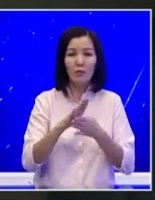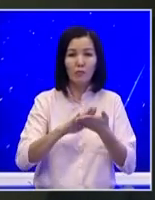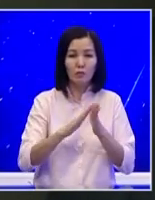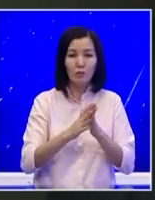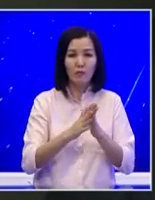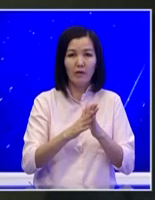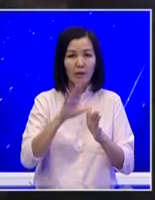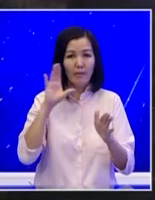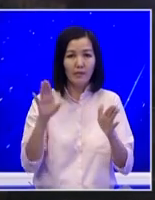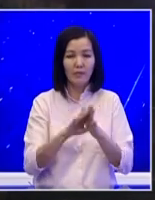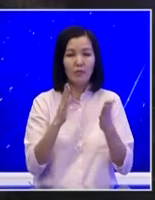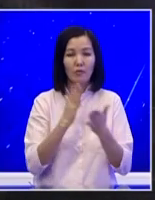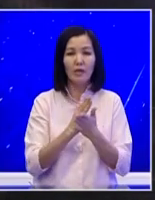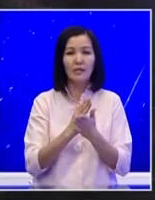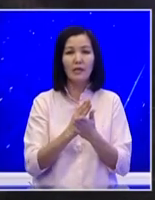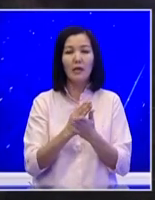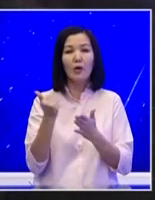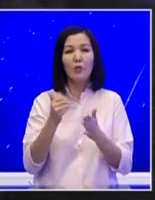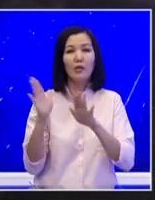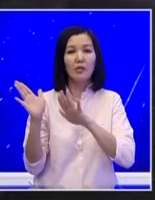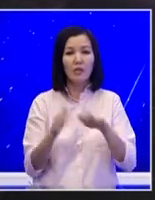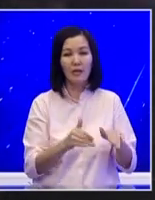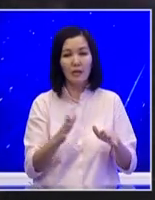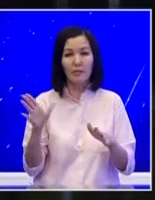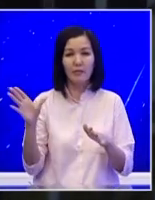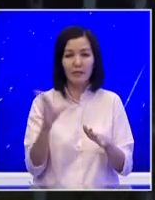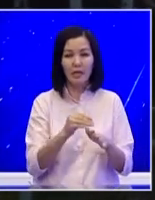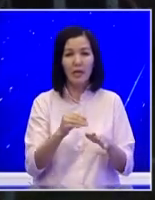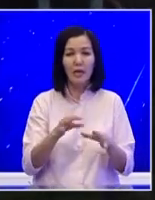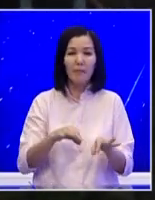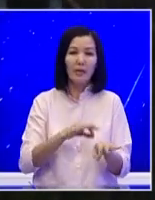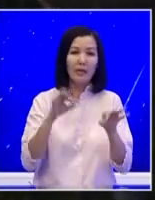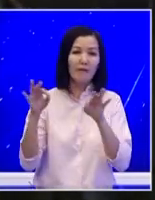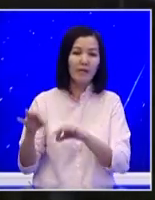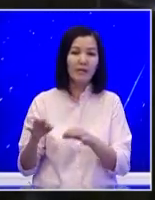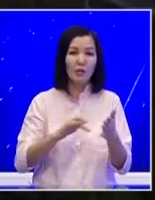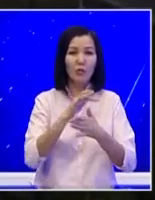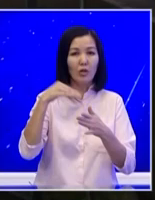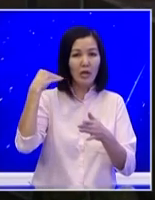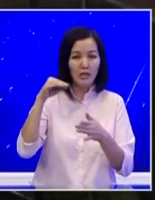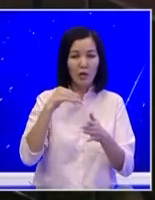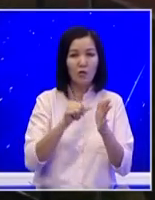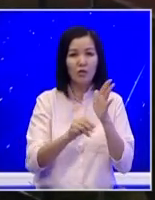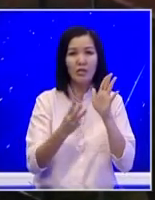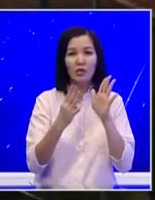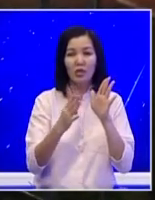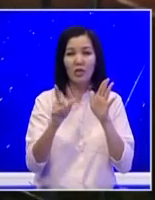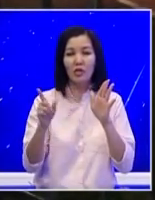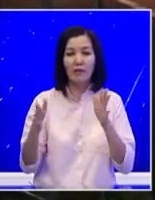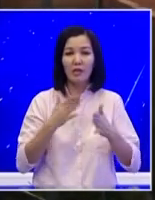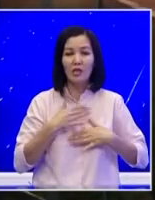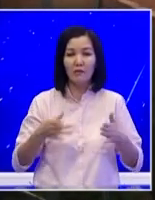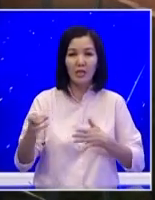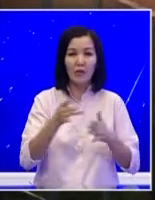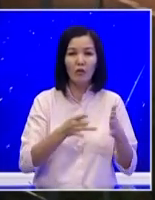карантина соблюдаются. На уходящей неделе благополучно удалось перевести жителей области из города Атырау. 64 гражданина нашего